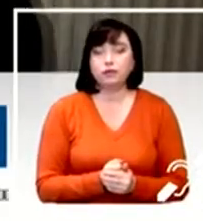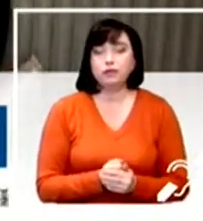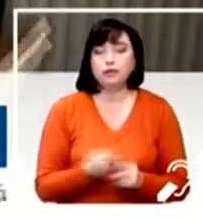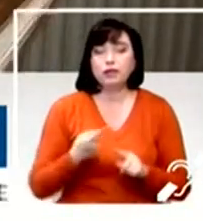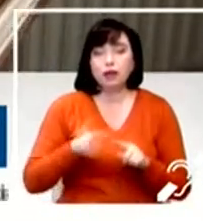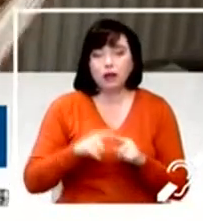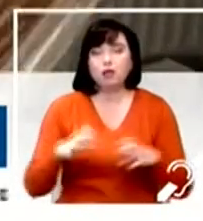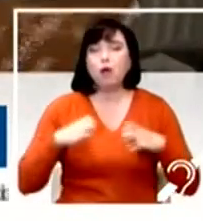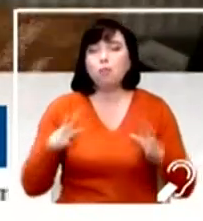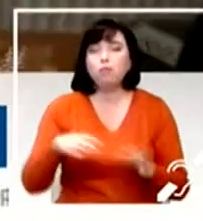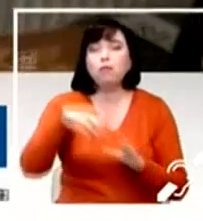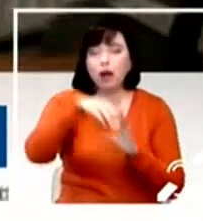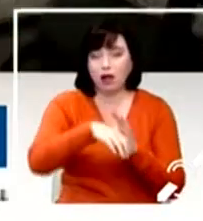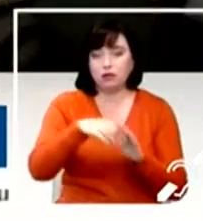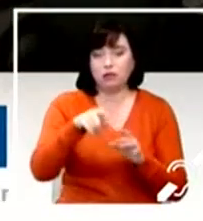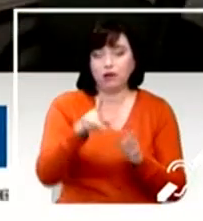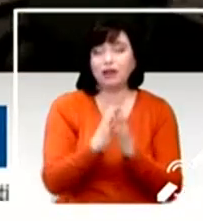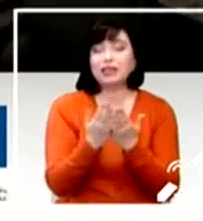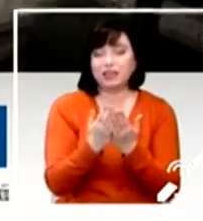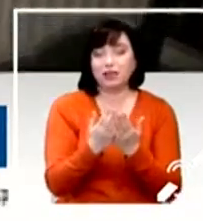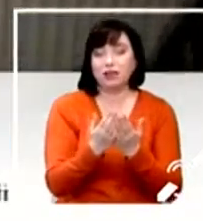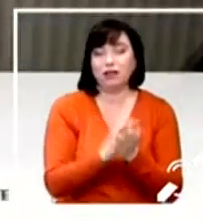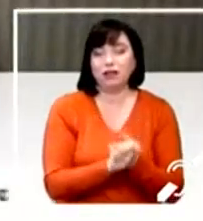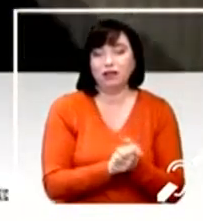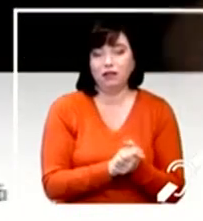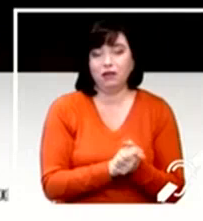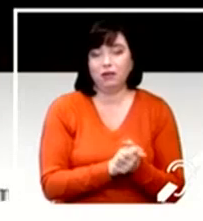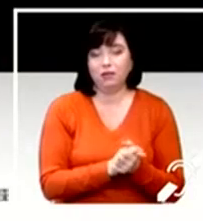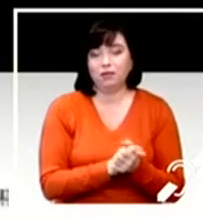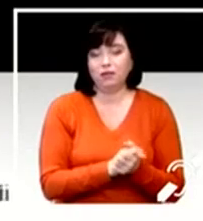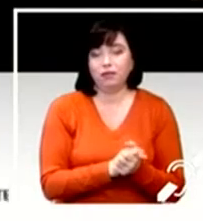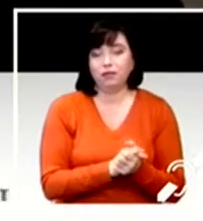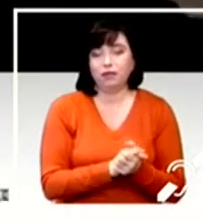Comoara Tălharului și Pălăriuță Oranj, e cu